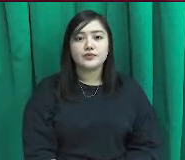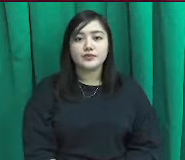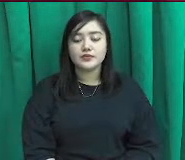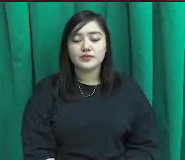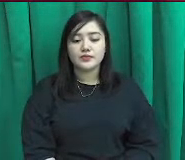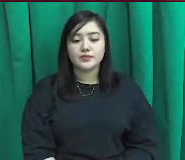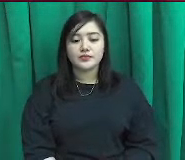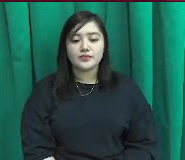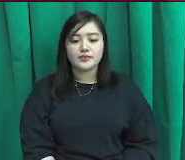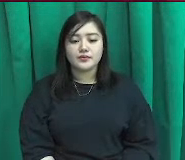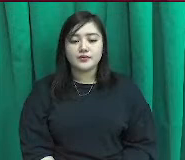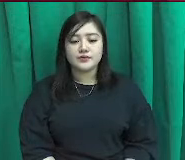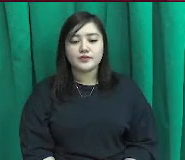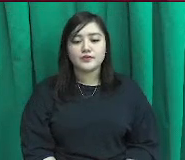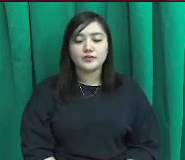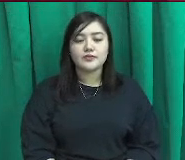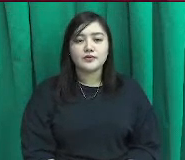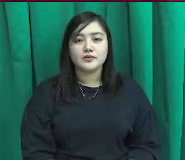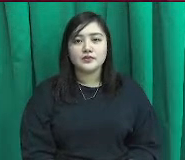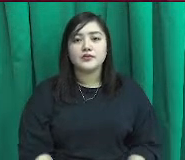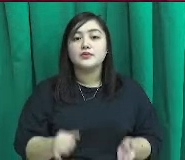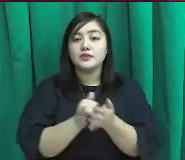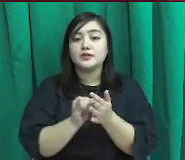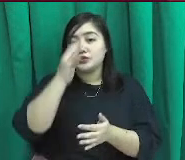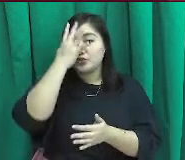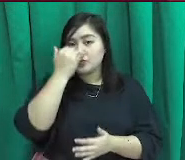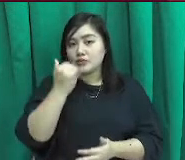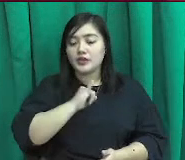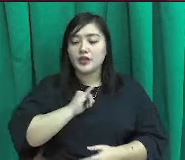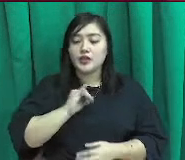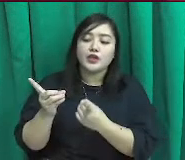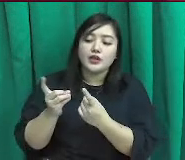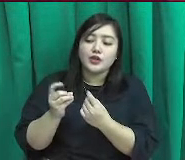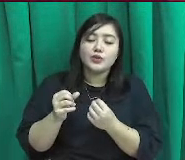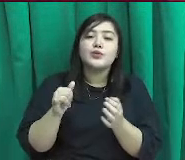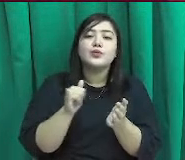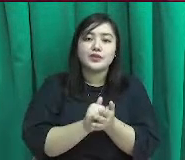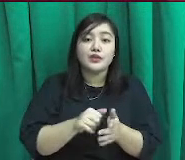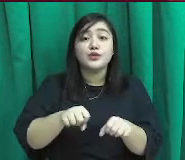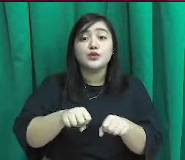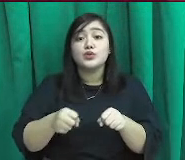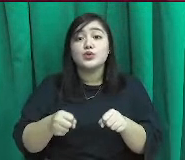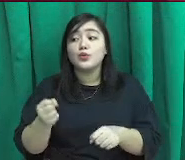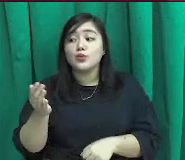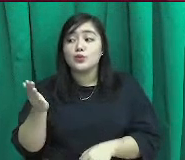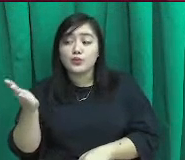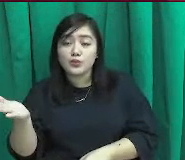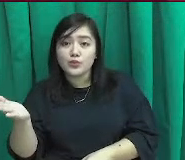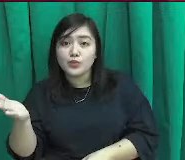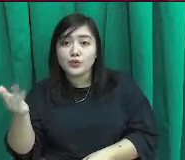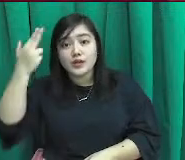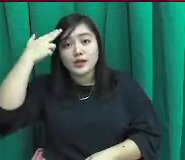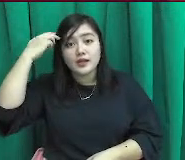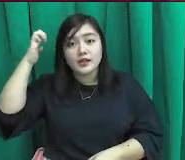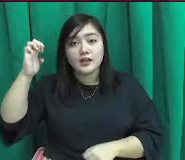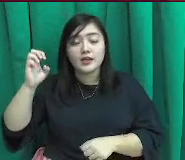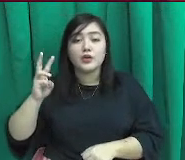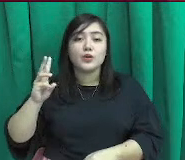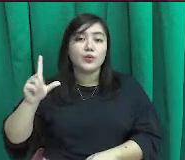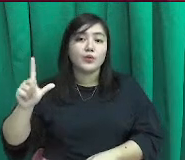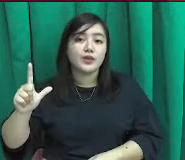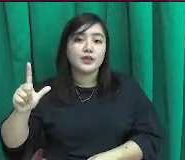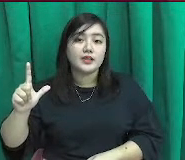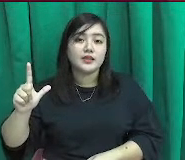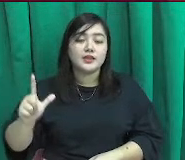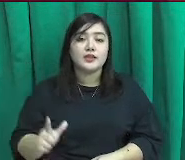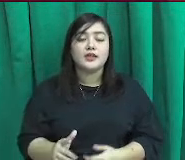Now, kaya ko sinabi sa kanya, kaya ko ginawa sa kanya yon para madali ang pagtanggap niya sa correction because gamit kong salita ng Diyos Amen. At madali